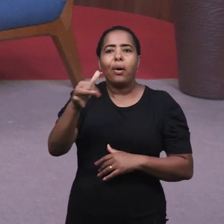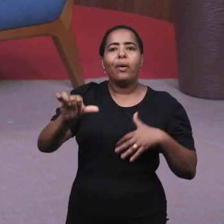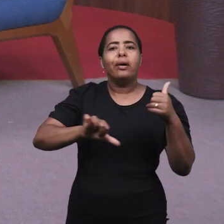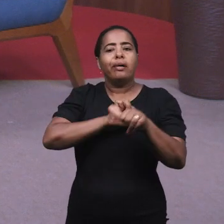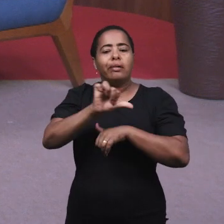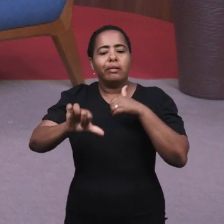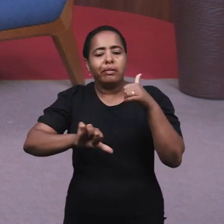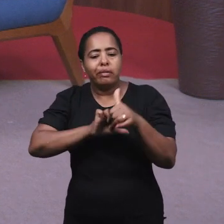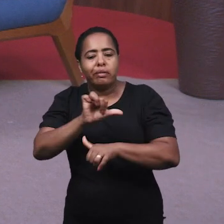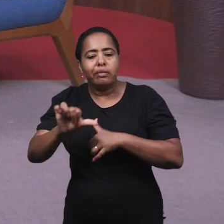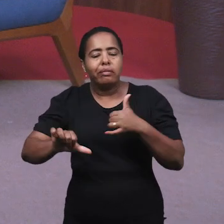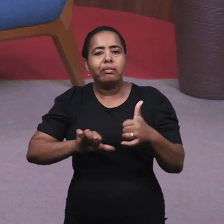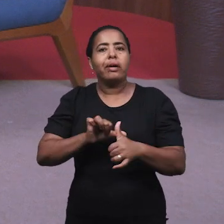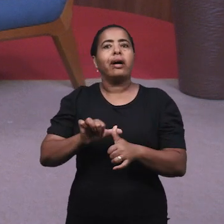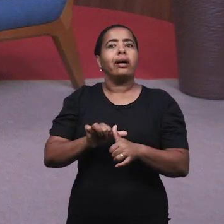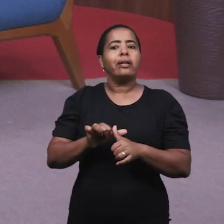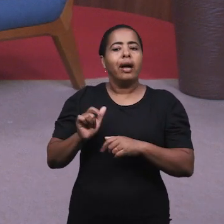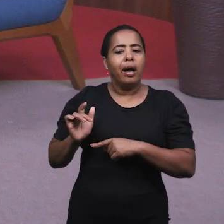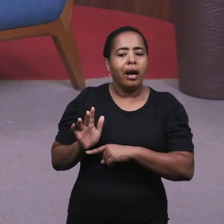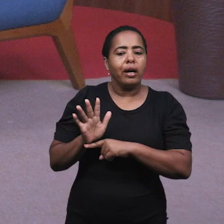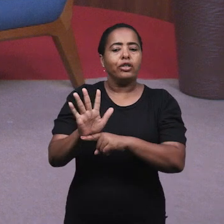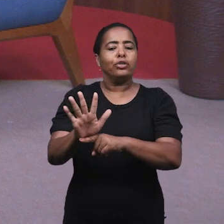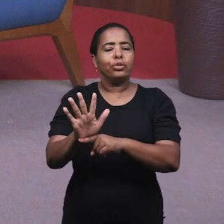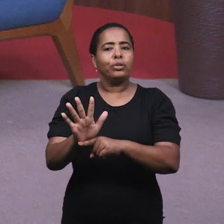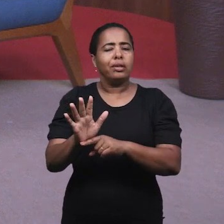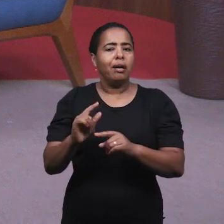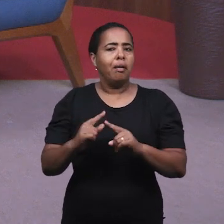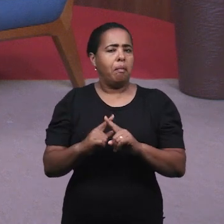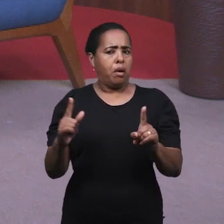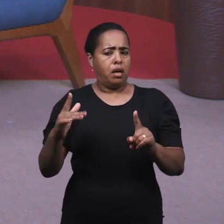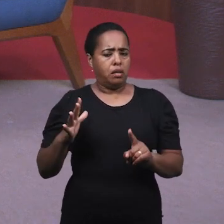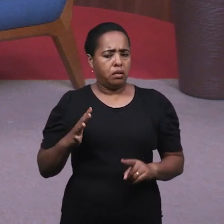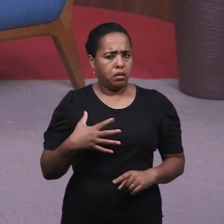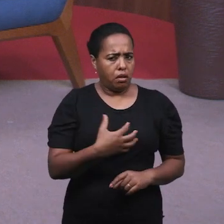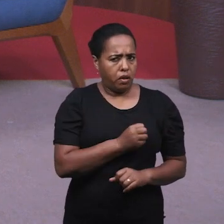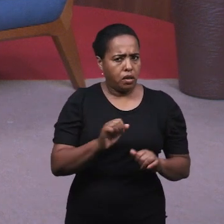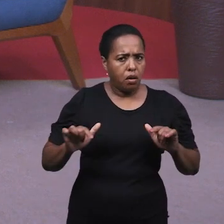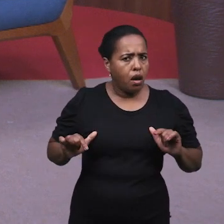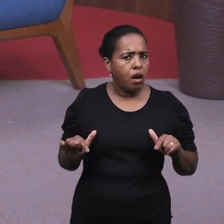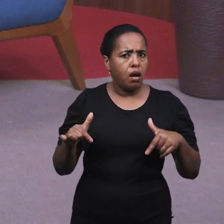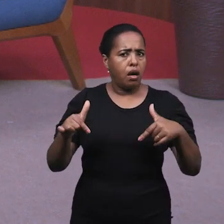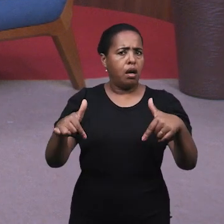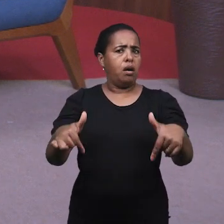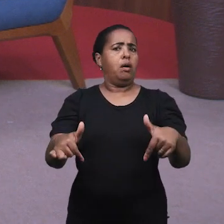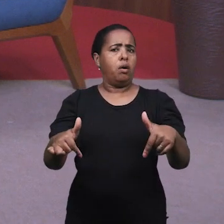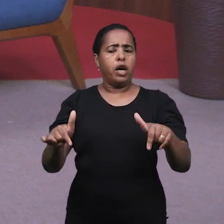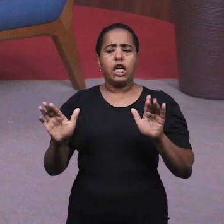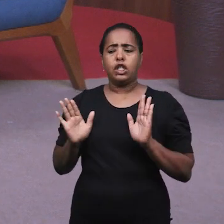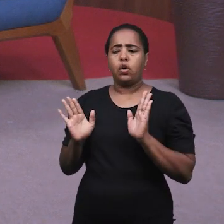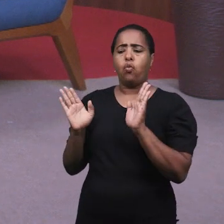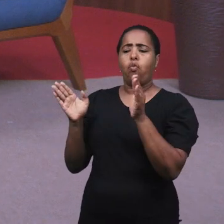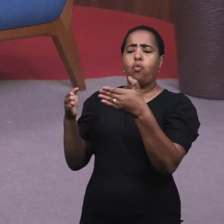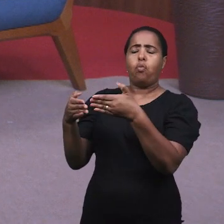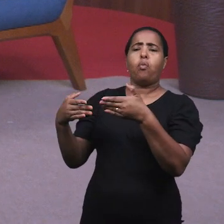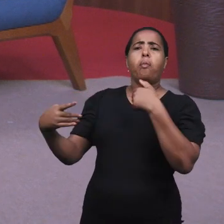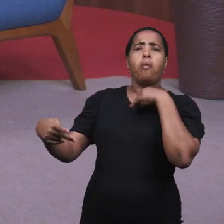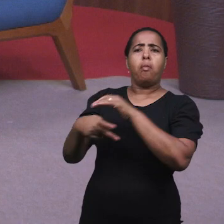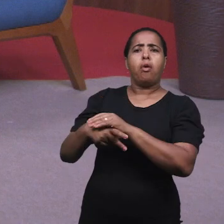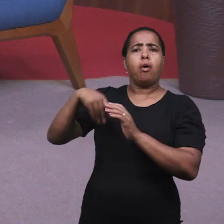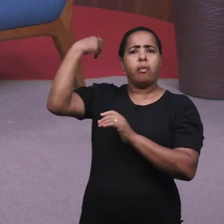une personne transformée, pure, qui aide son frère, son semblable. Mais salut, c'est un